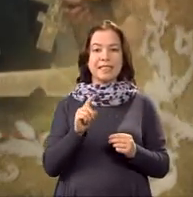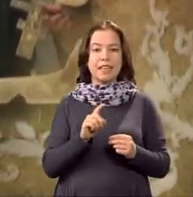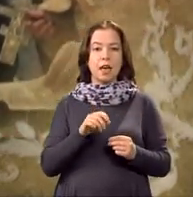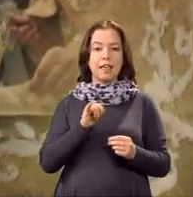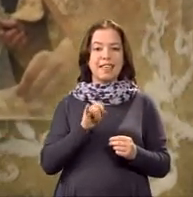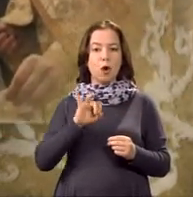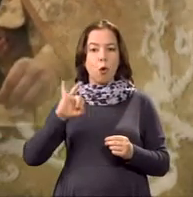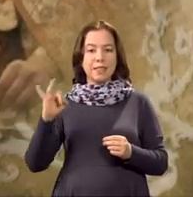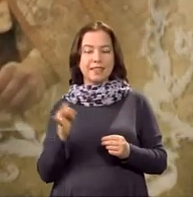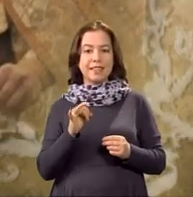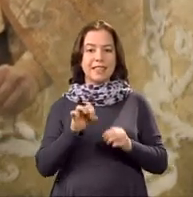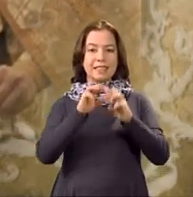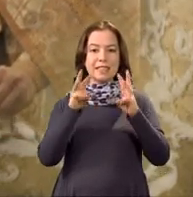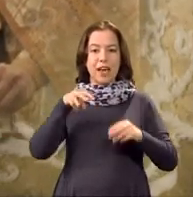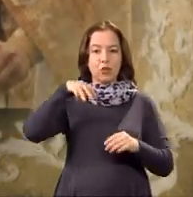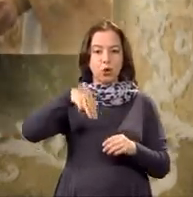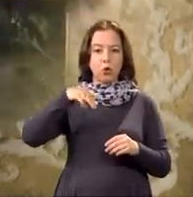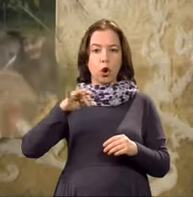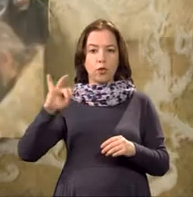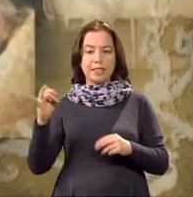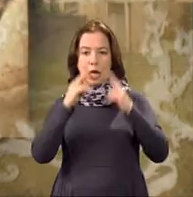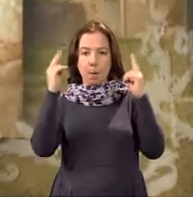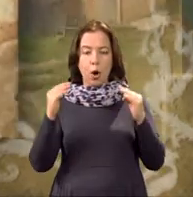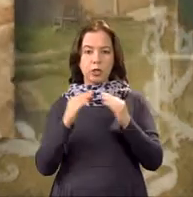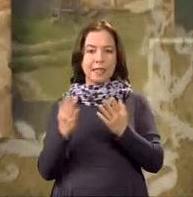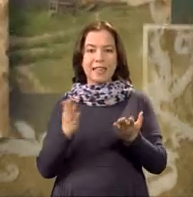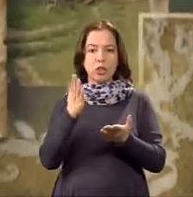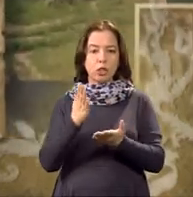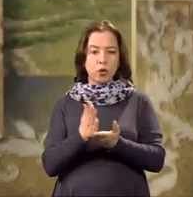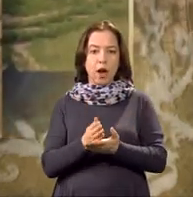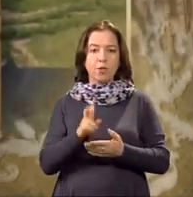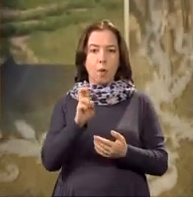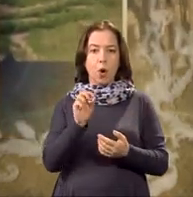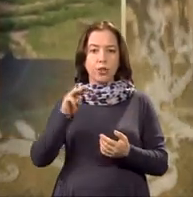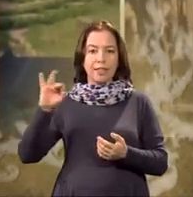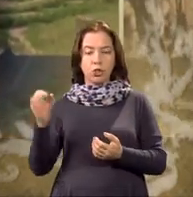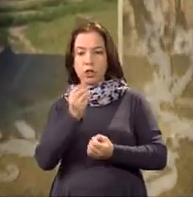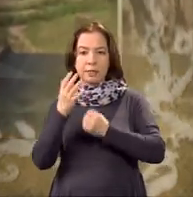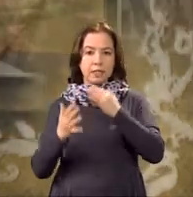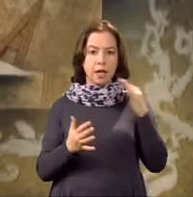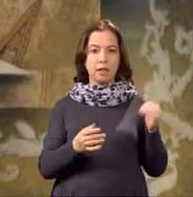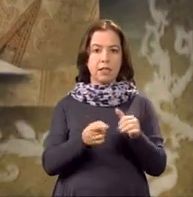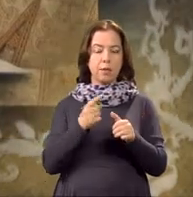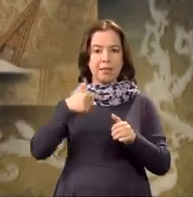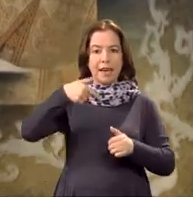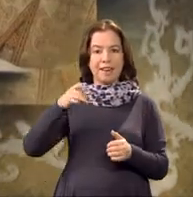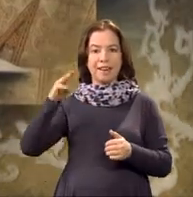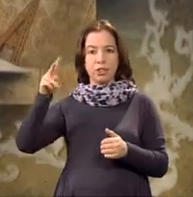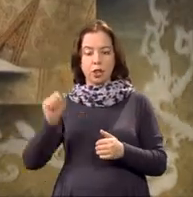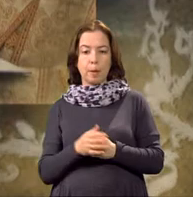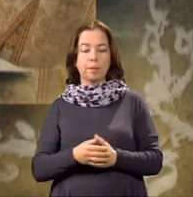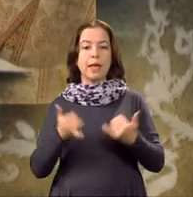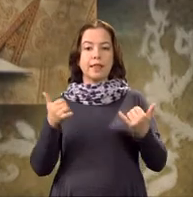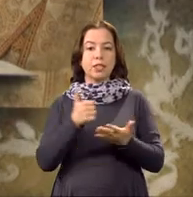Іонівського Свято-Троїцького монастиря, що розташувався в ботанічному саду імені Гришка. Нинішній